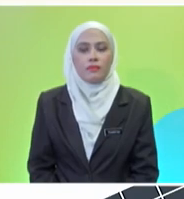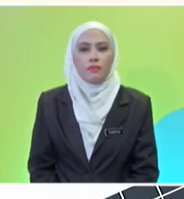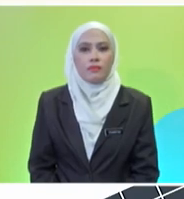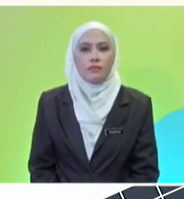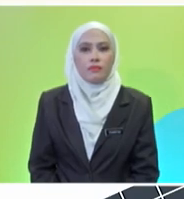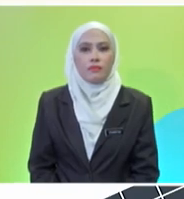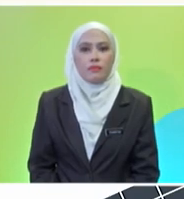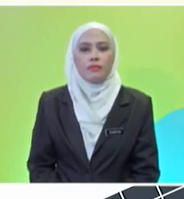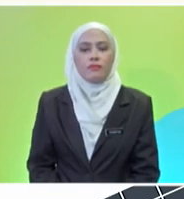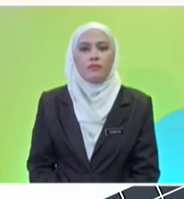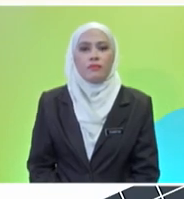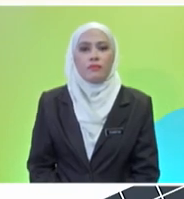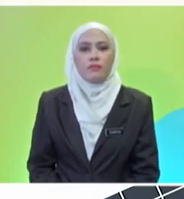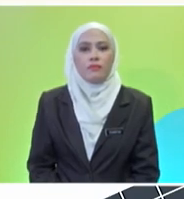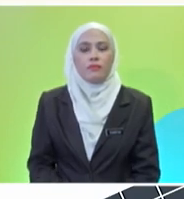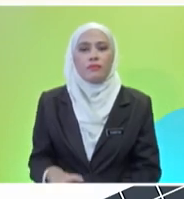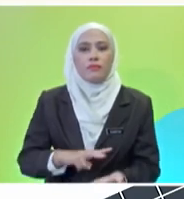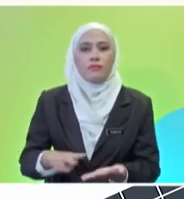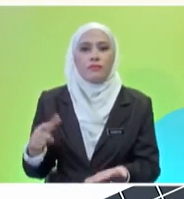untuk dimakan